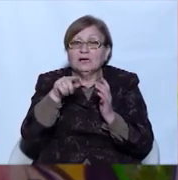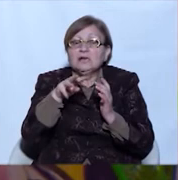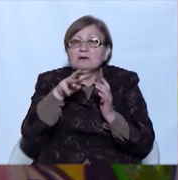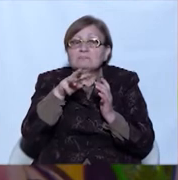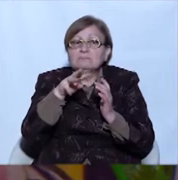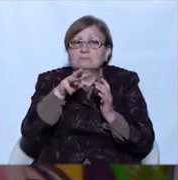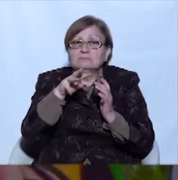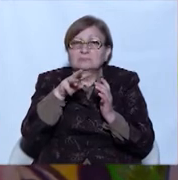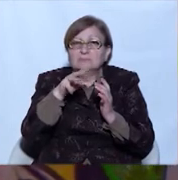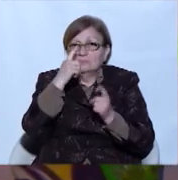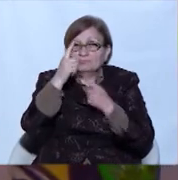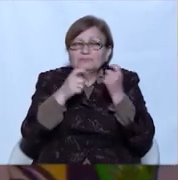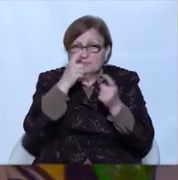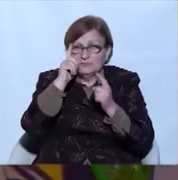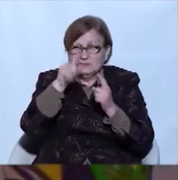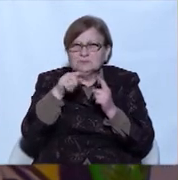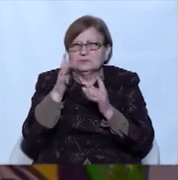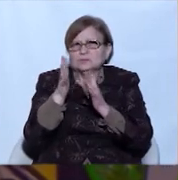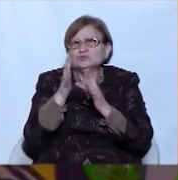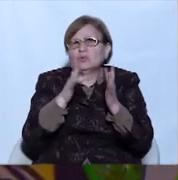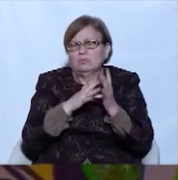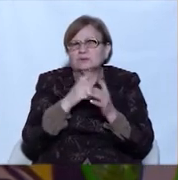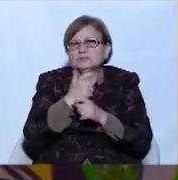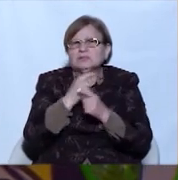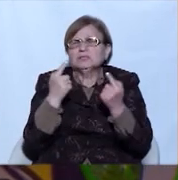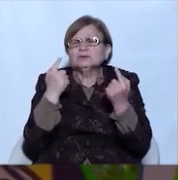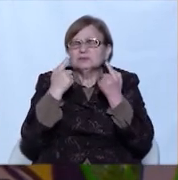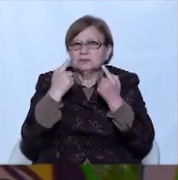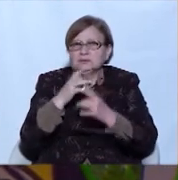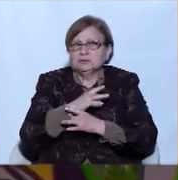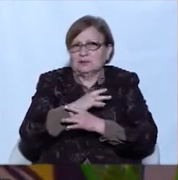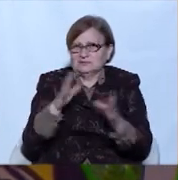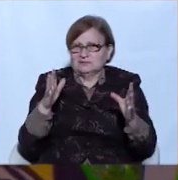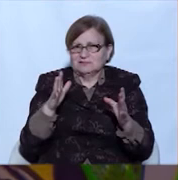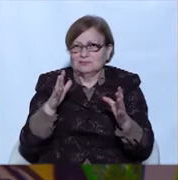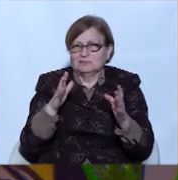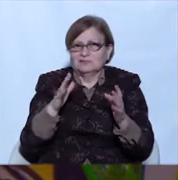მოგეხსენებათ, რომ შობა არის ერთ-ერთი უდიდესი დღესასწაული